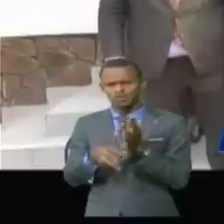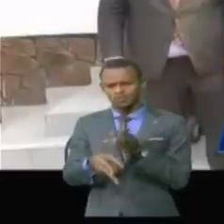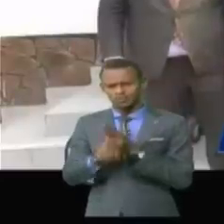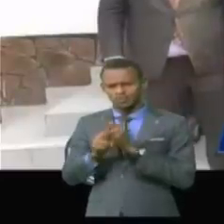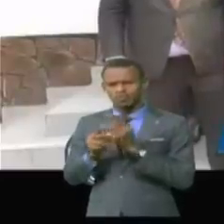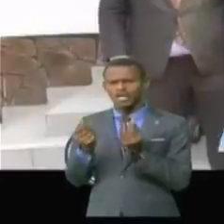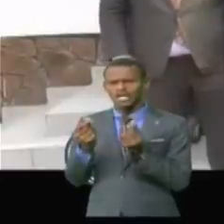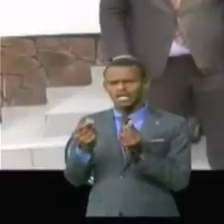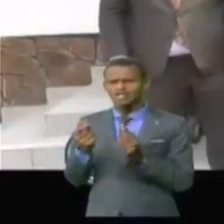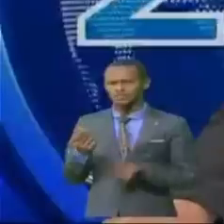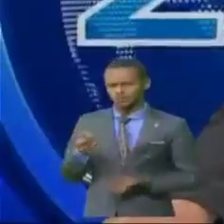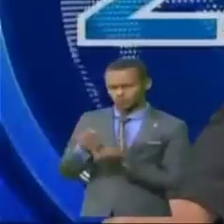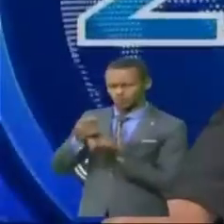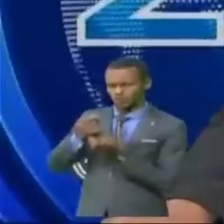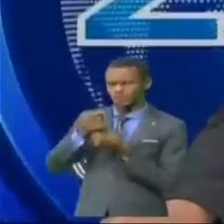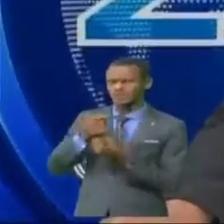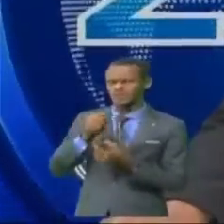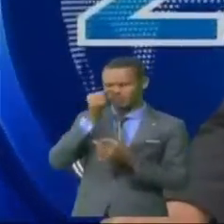de dollars américains.